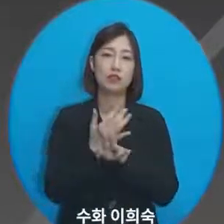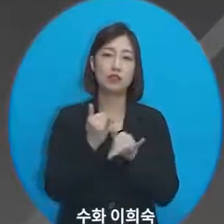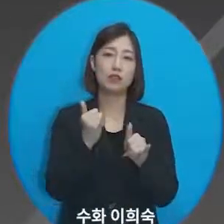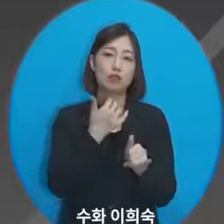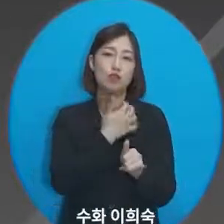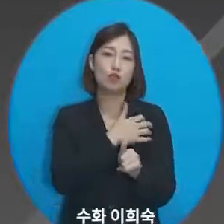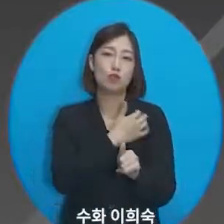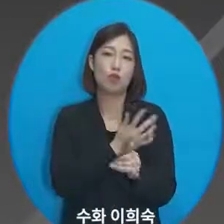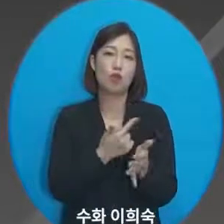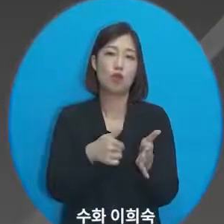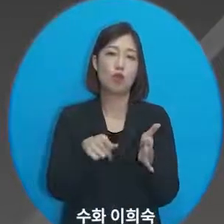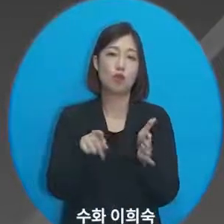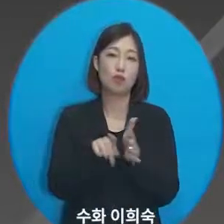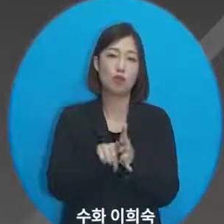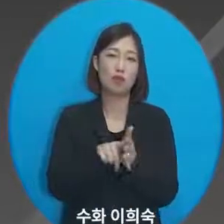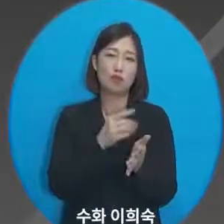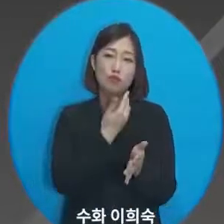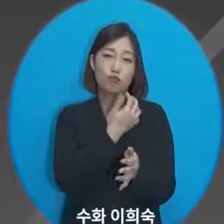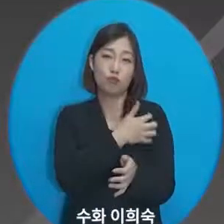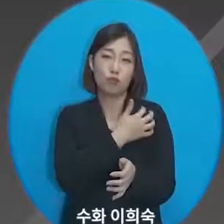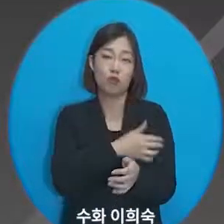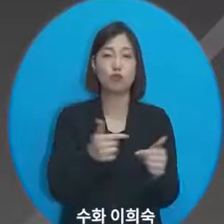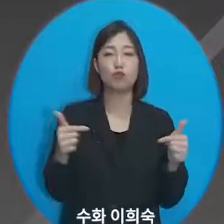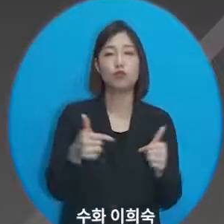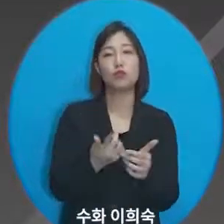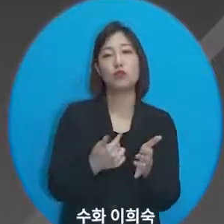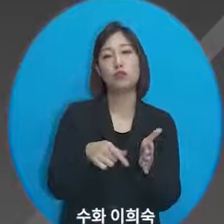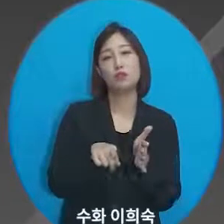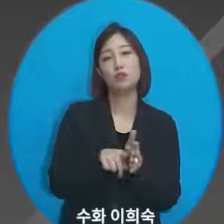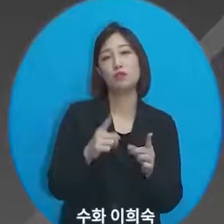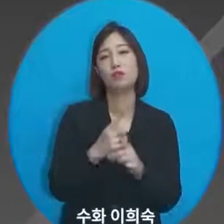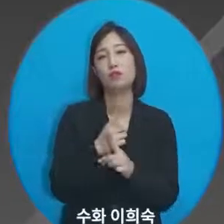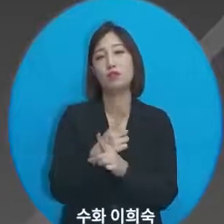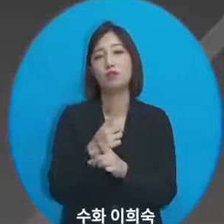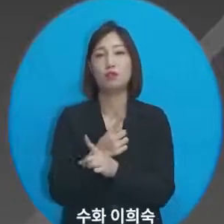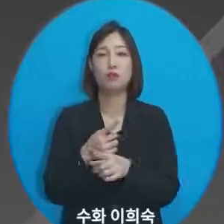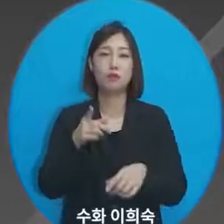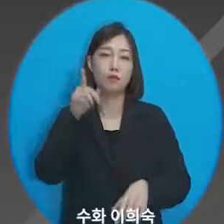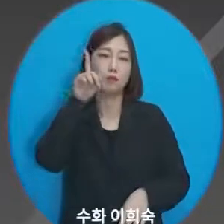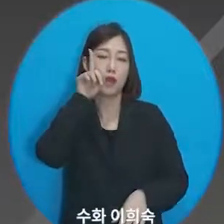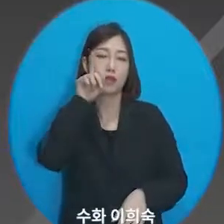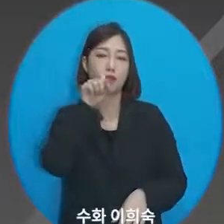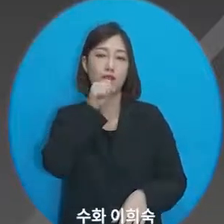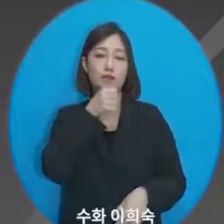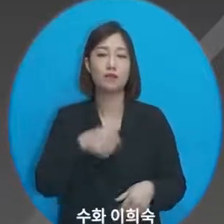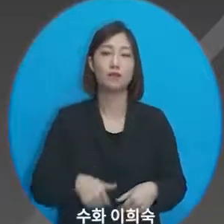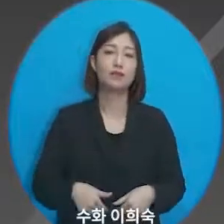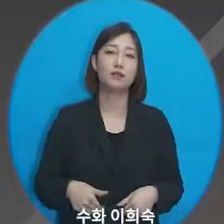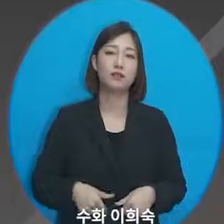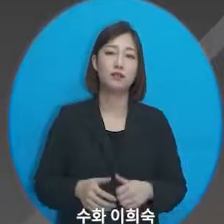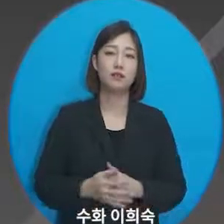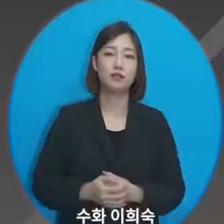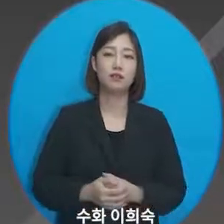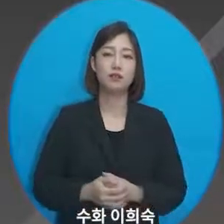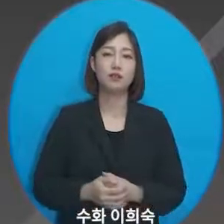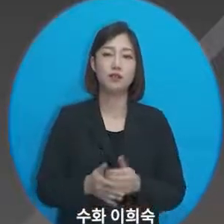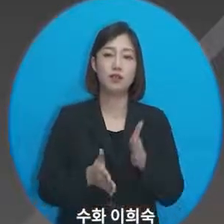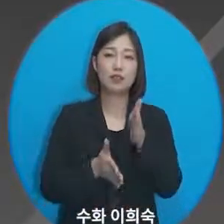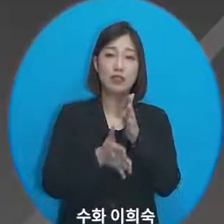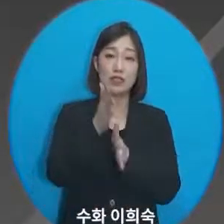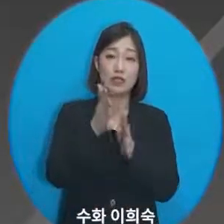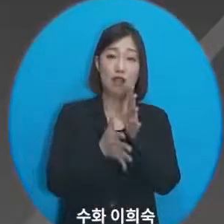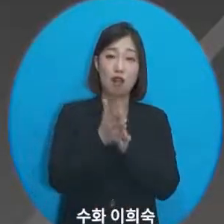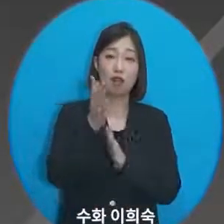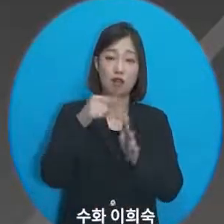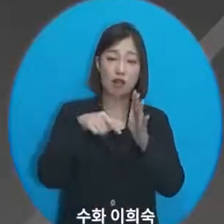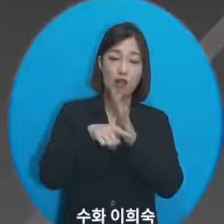보면 교통수단별 만족도, 그다음에 시설의 만족도 이런 걸 볼 때